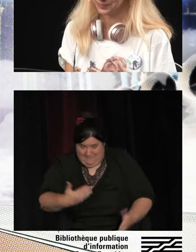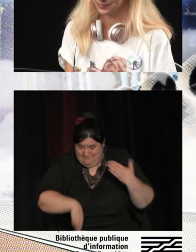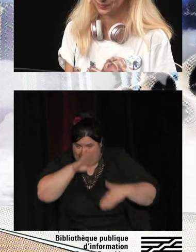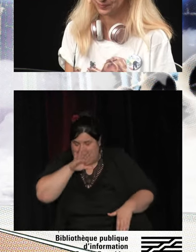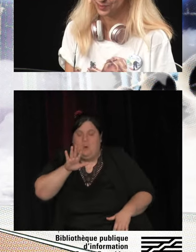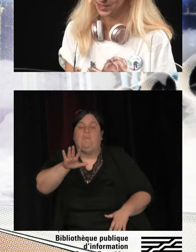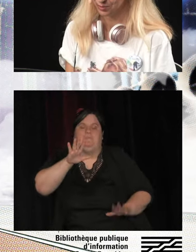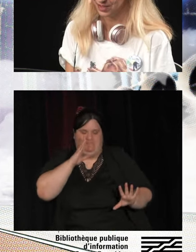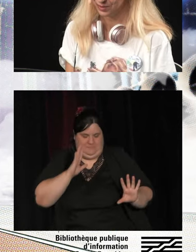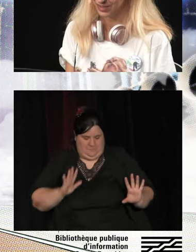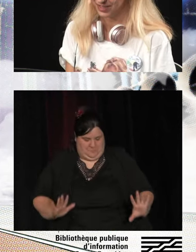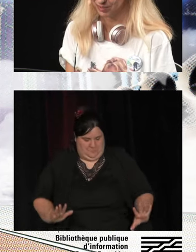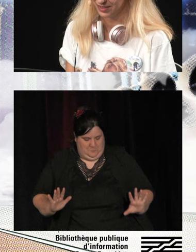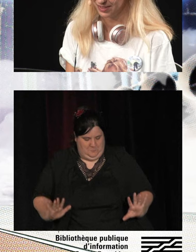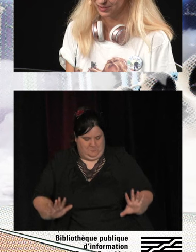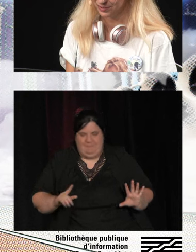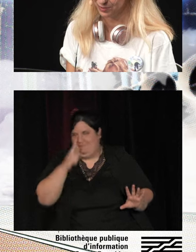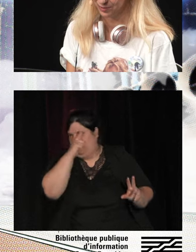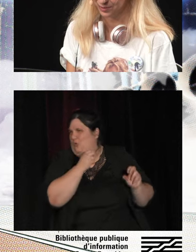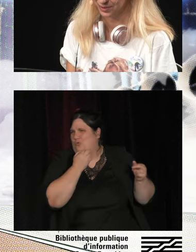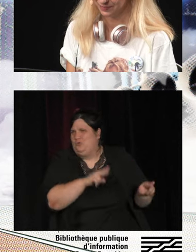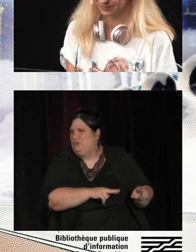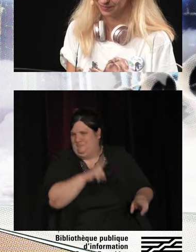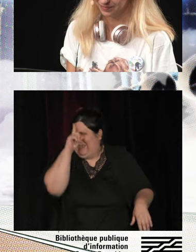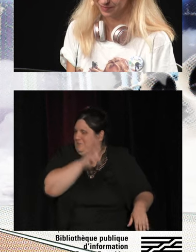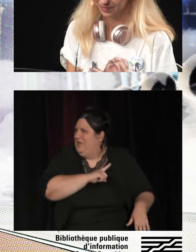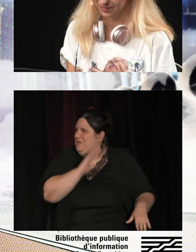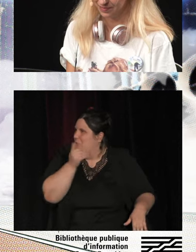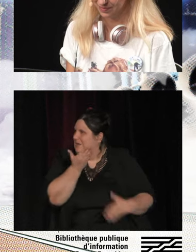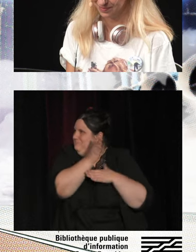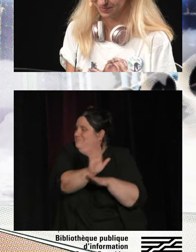bien. Tout est scripté, tout est sous contrôle.